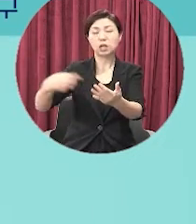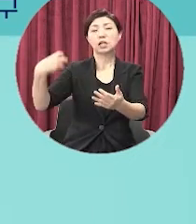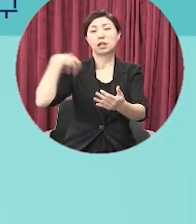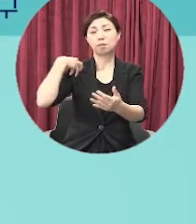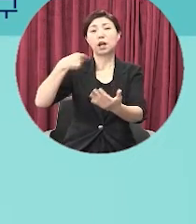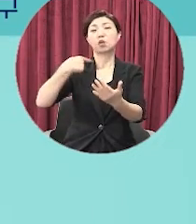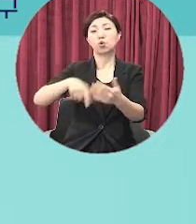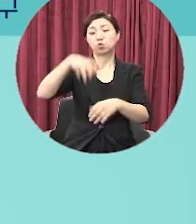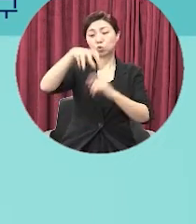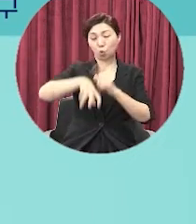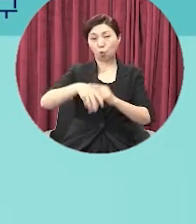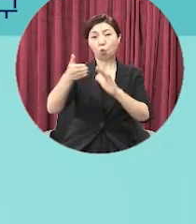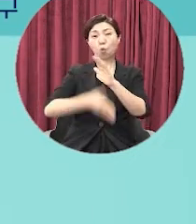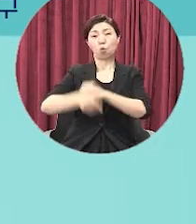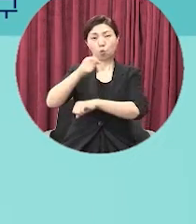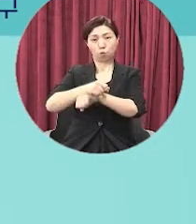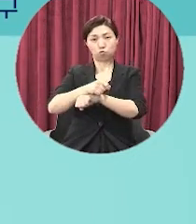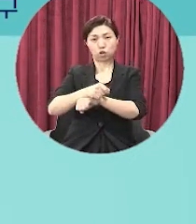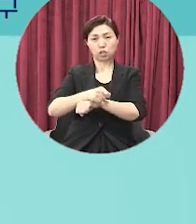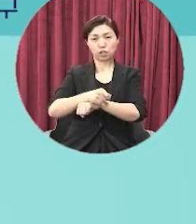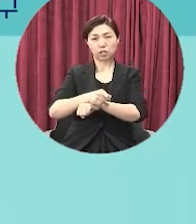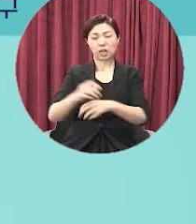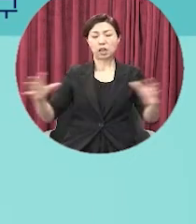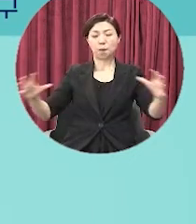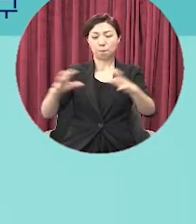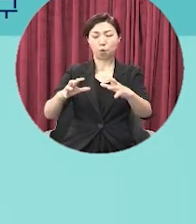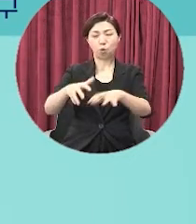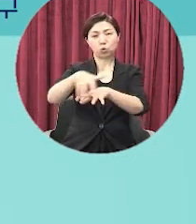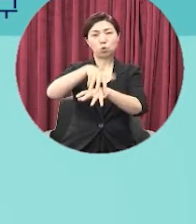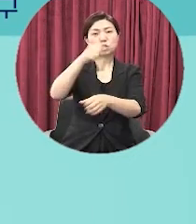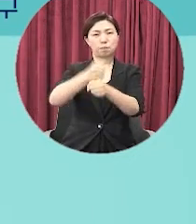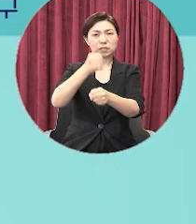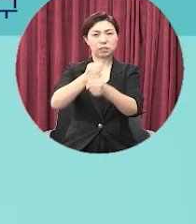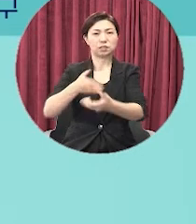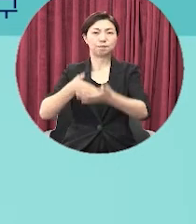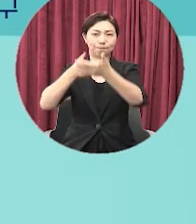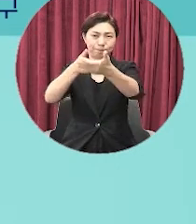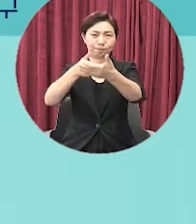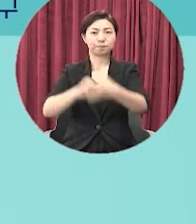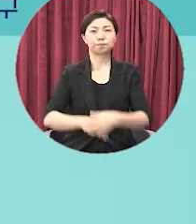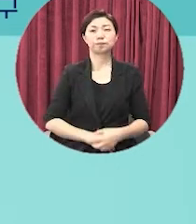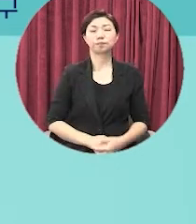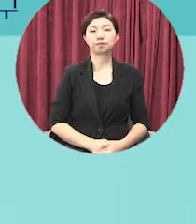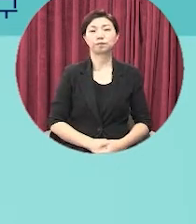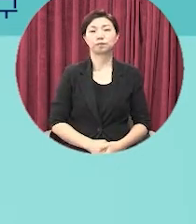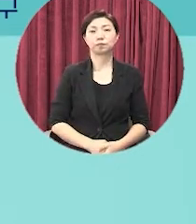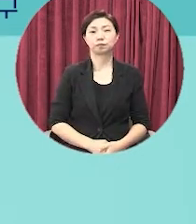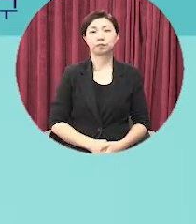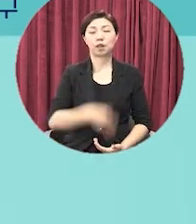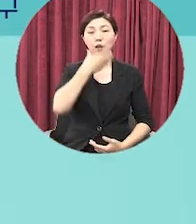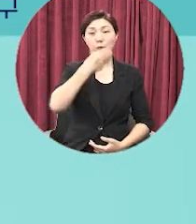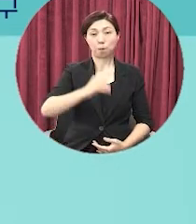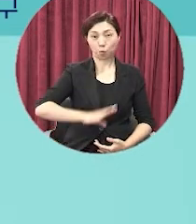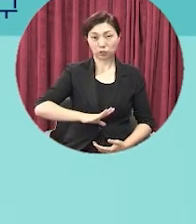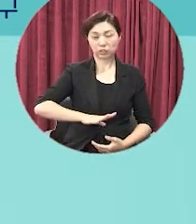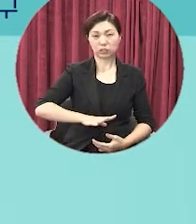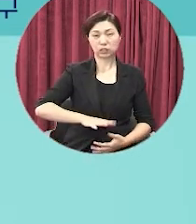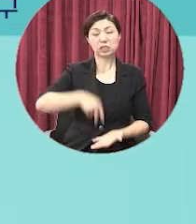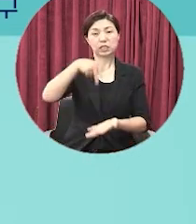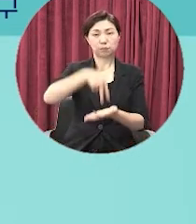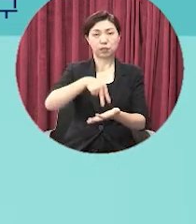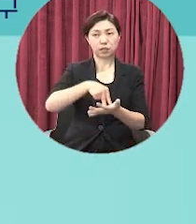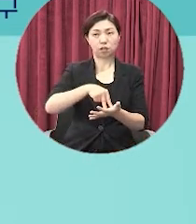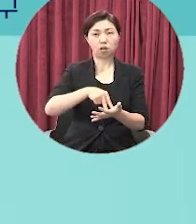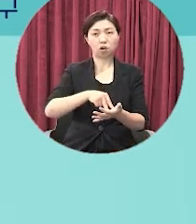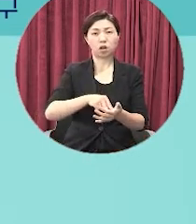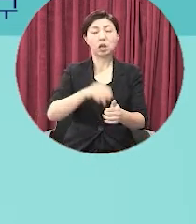담당 우원 로 구성할 것을 또 제안할 수 있겠습니다 또 복지 차원에서 진행되고 있는 현재